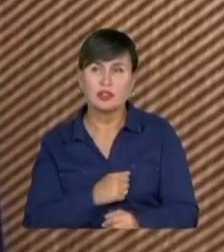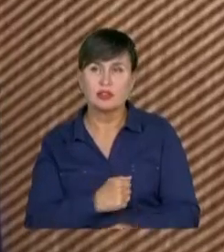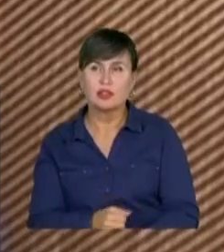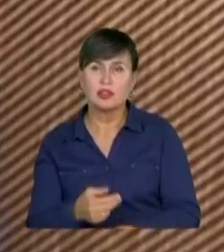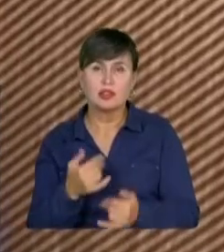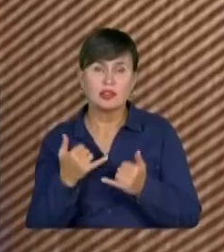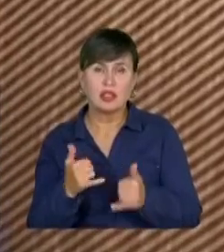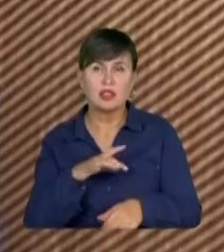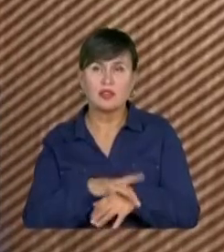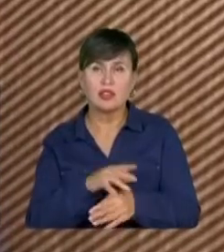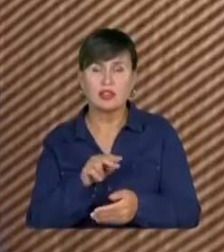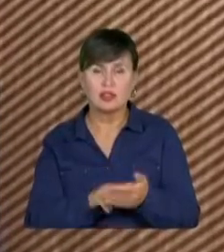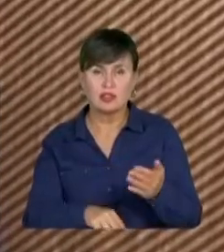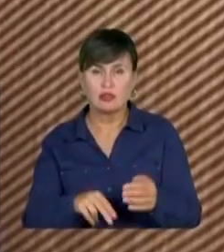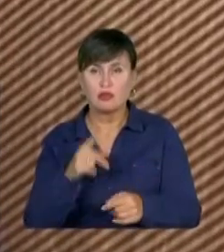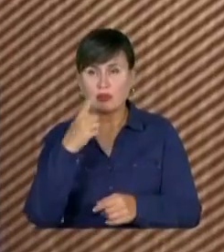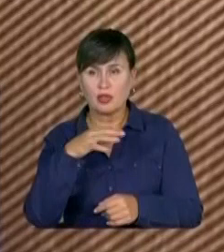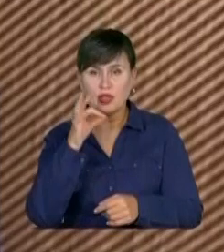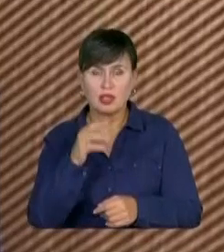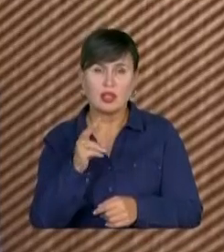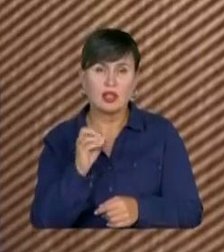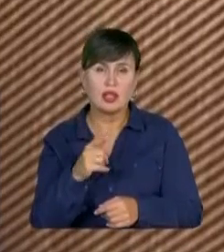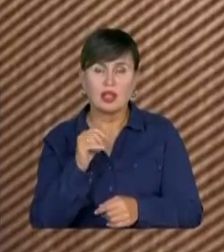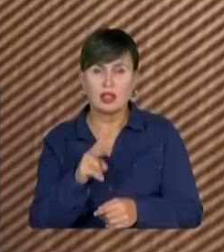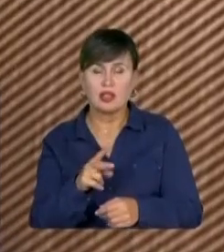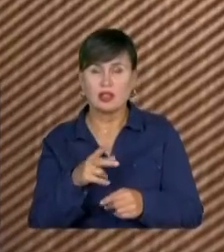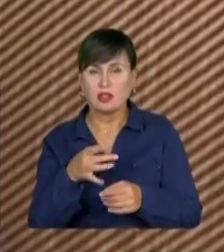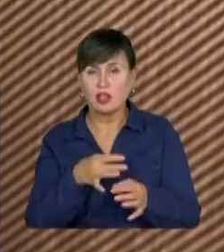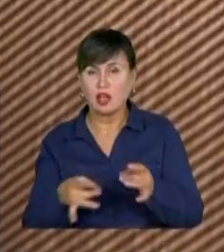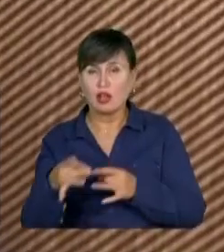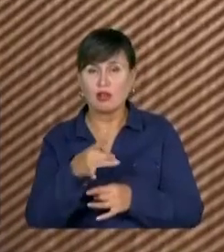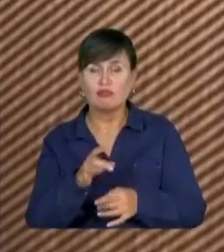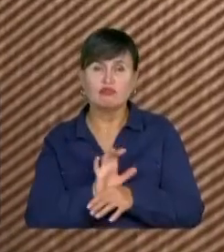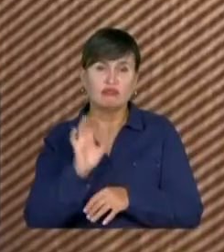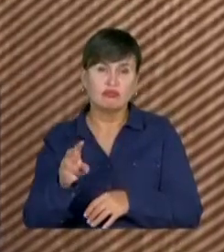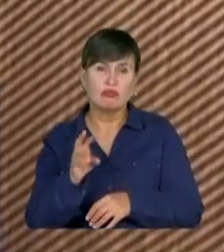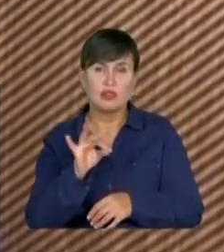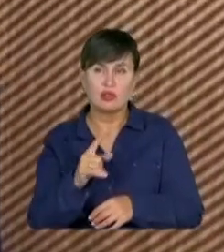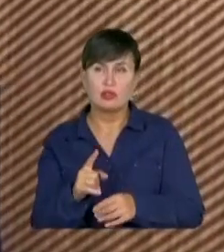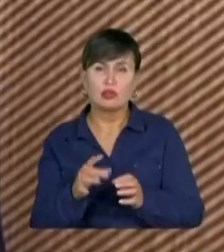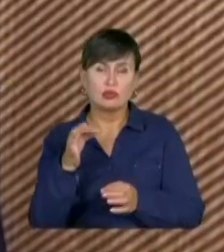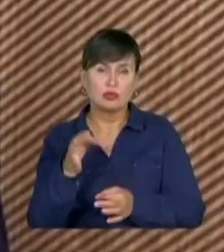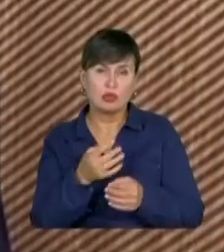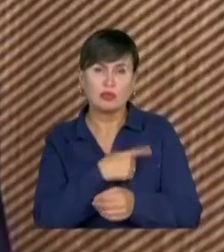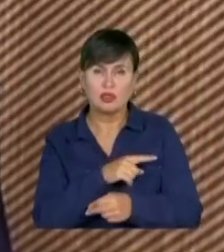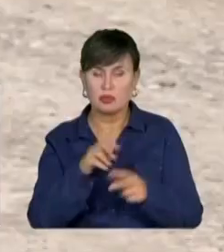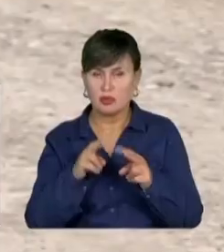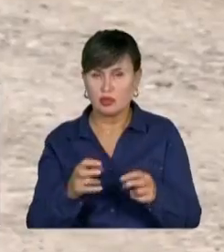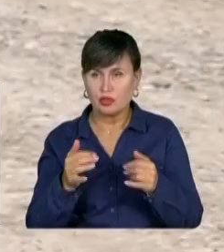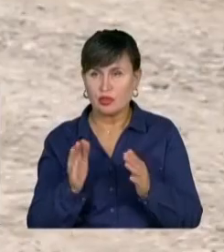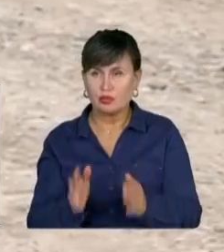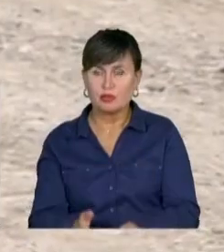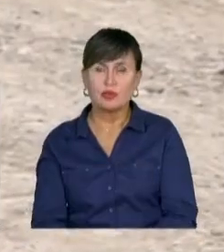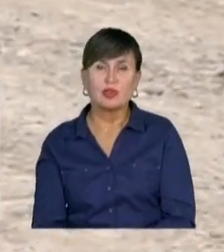факт зарегистрирован в полиции Кигенского района. Тела погибших направлены в морг, назначена судебно-медицинская экспертиза.